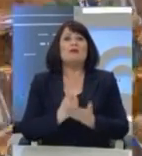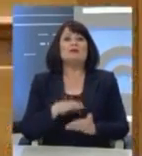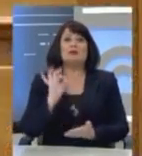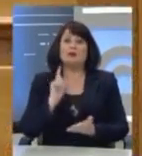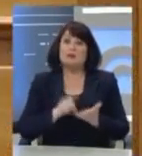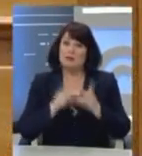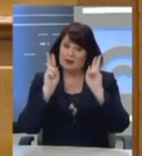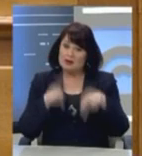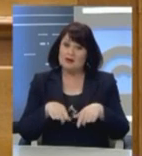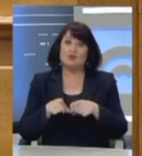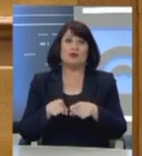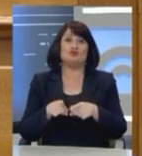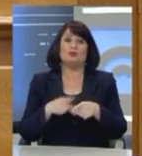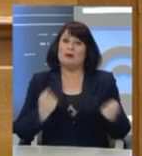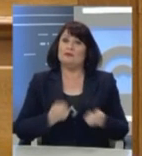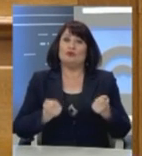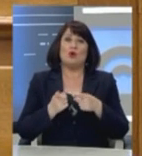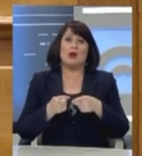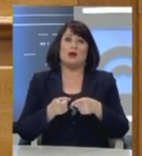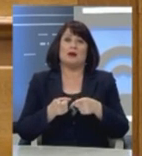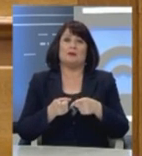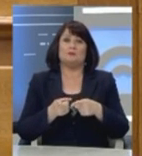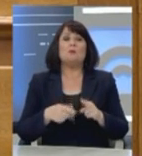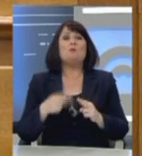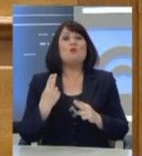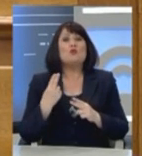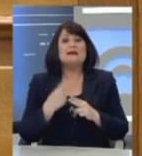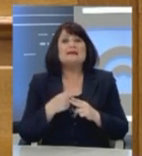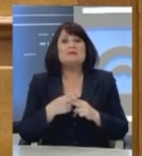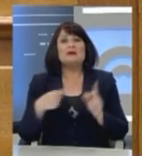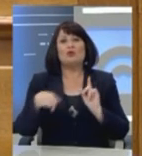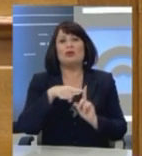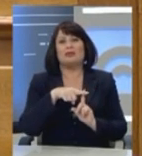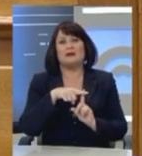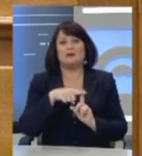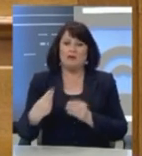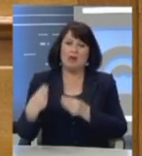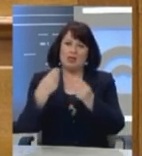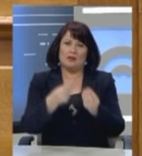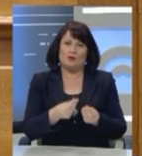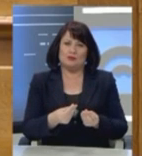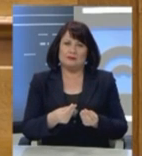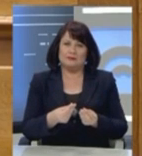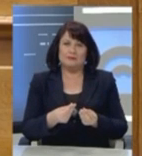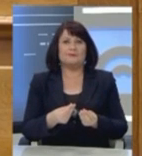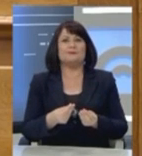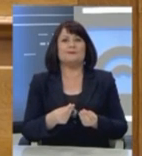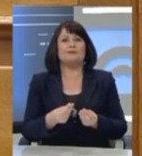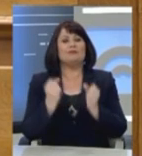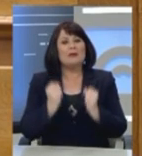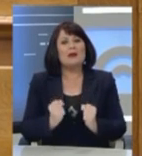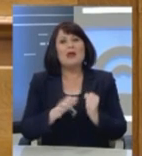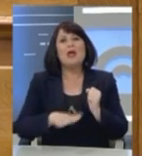αναγνωριστεί ως μια σημαντική και θετική συνεισφορά στην εδραίωση,